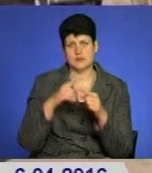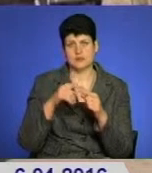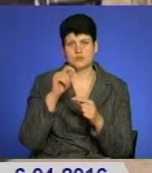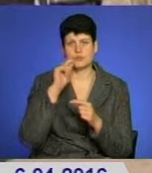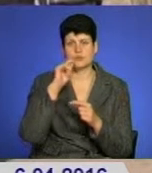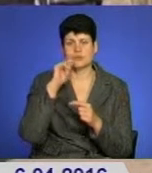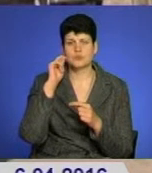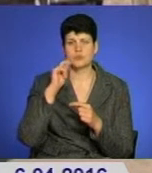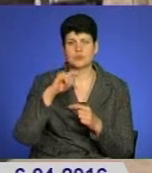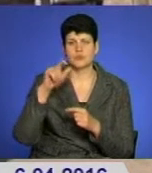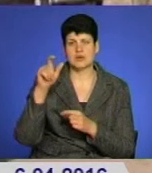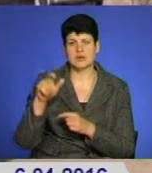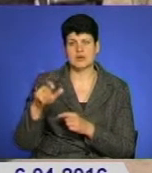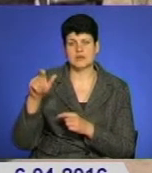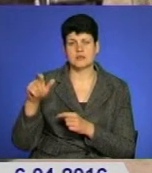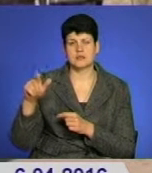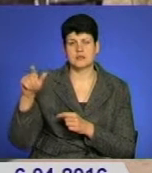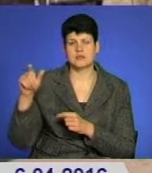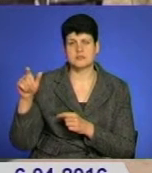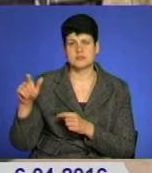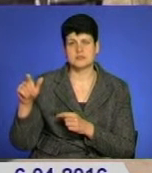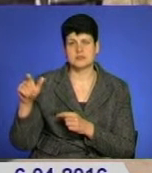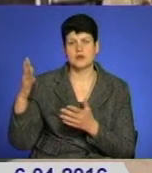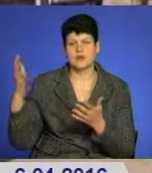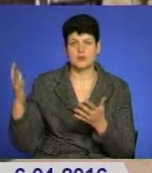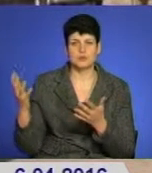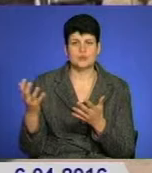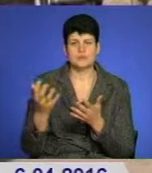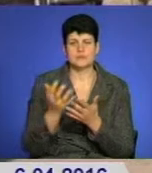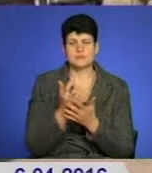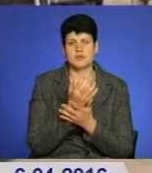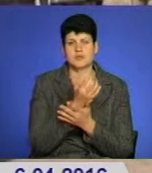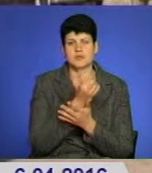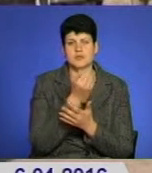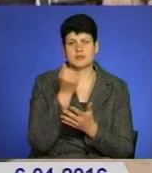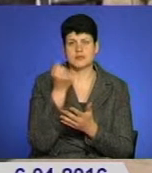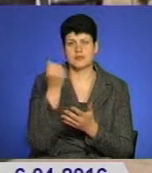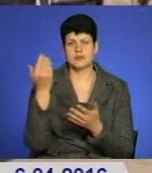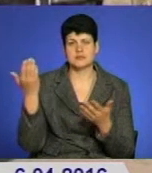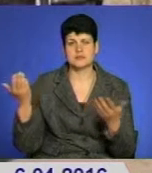Yeah.